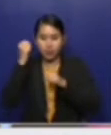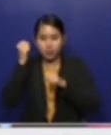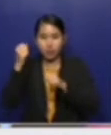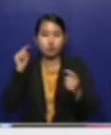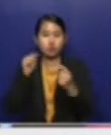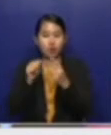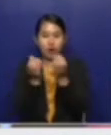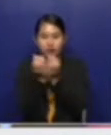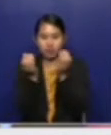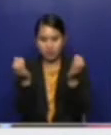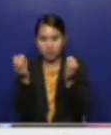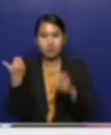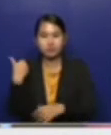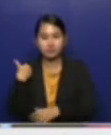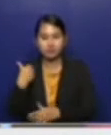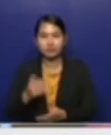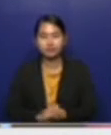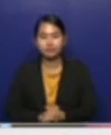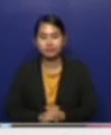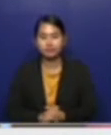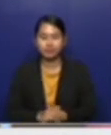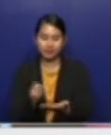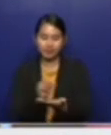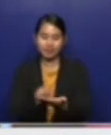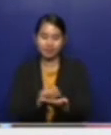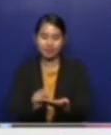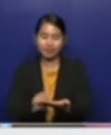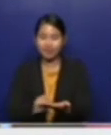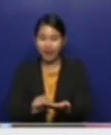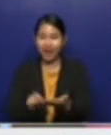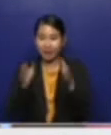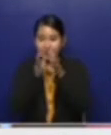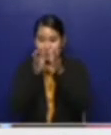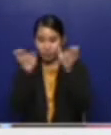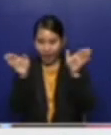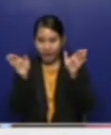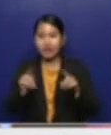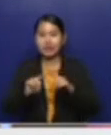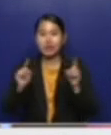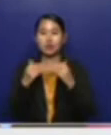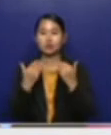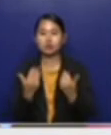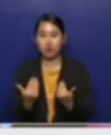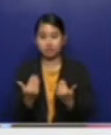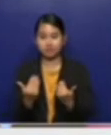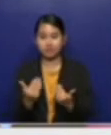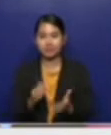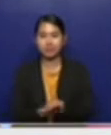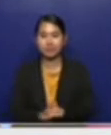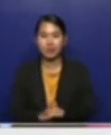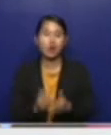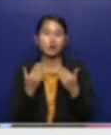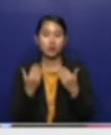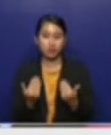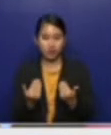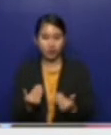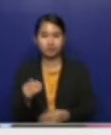นูญก็เลยเขียนออกมากว้างๆแต่ขณะนี้เนี่ยสถานการณ์ที่เกิดขึ้นปัจจุบัน